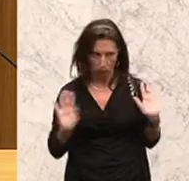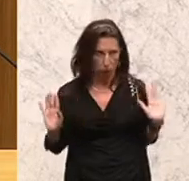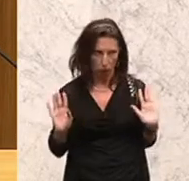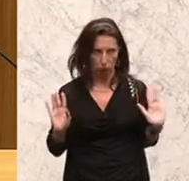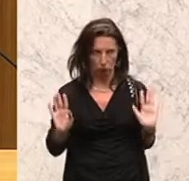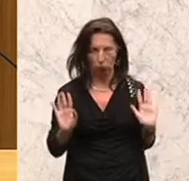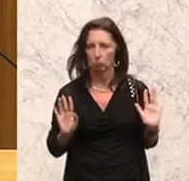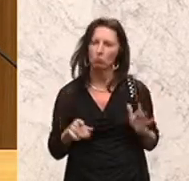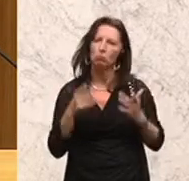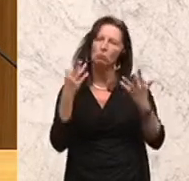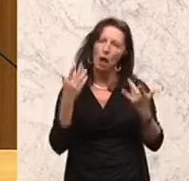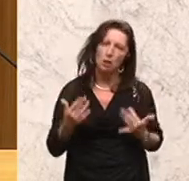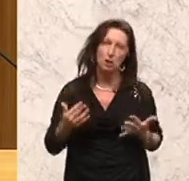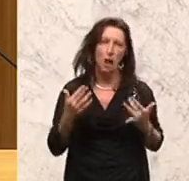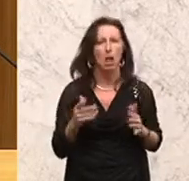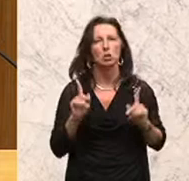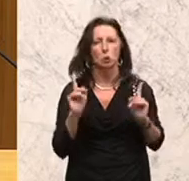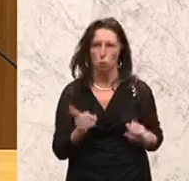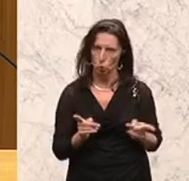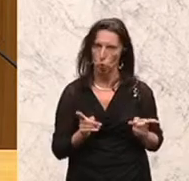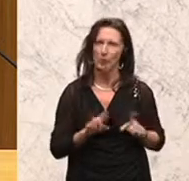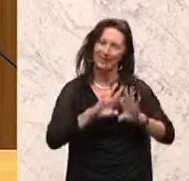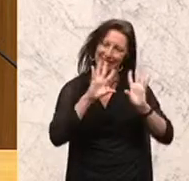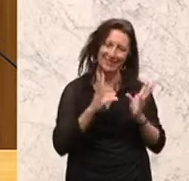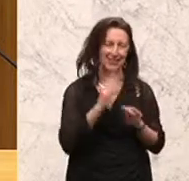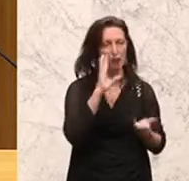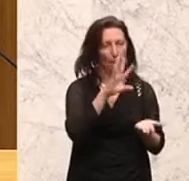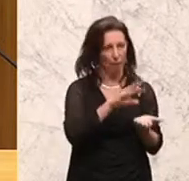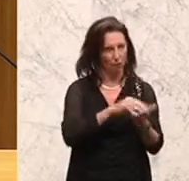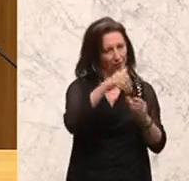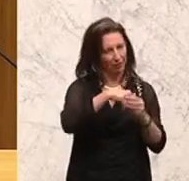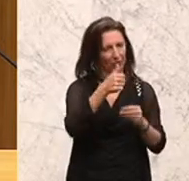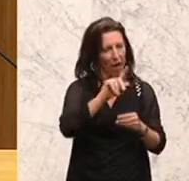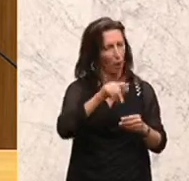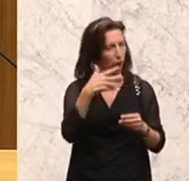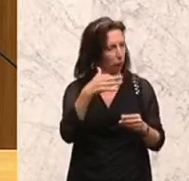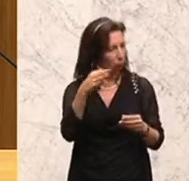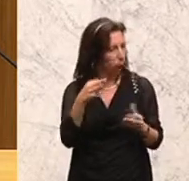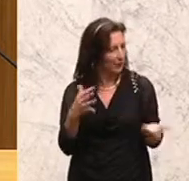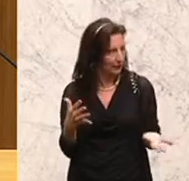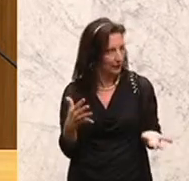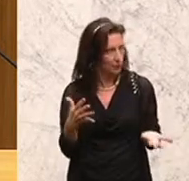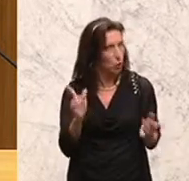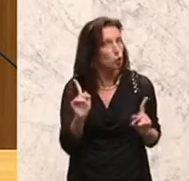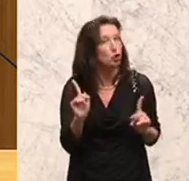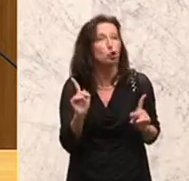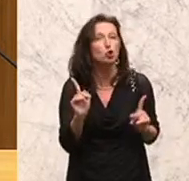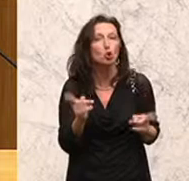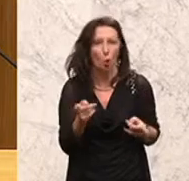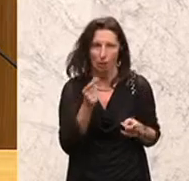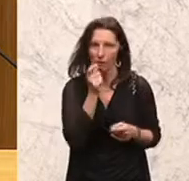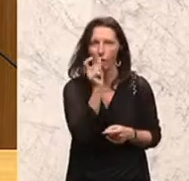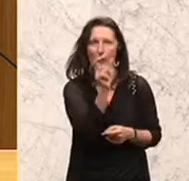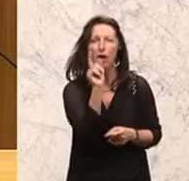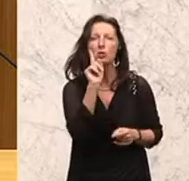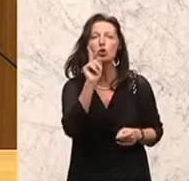Die Zahl soll jedenfalls 1,5% betragen. Soll. Also wenn man soll im Gesetz liest, weiß man schon, es ist keine zwingende Bestimmung. Der